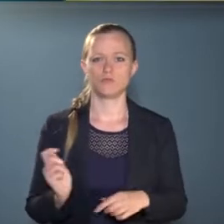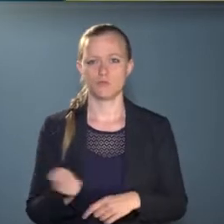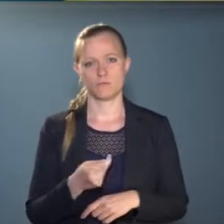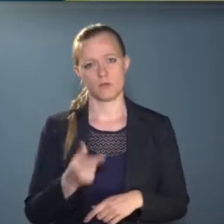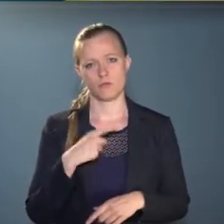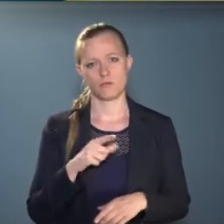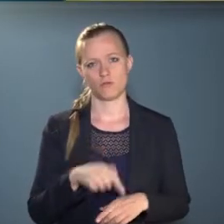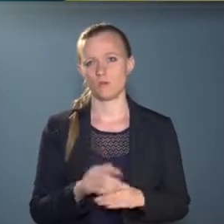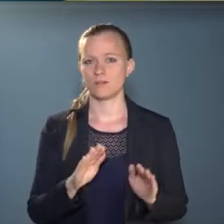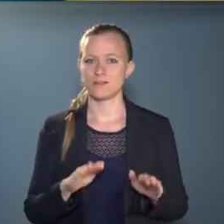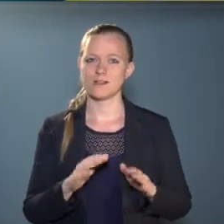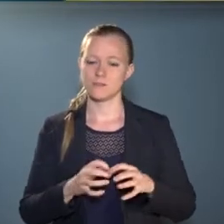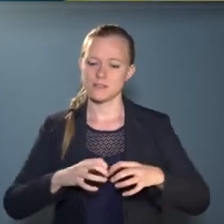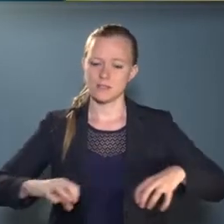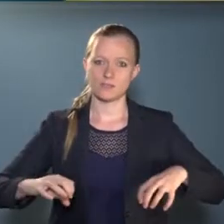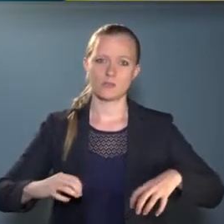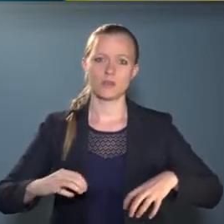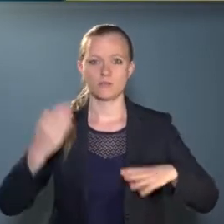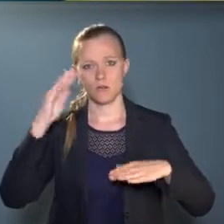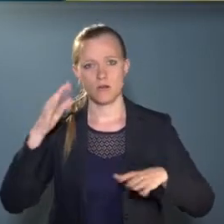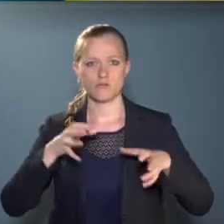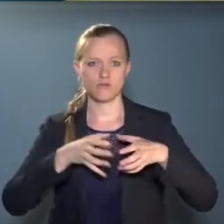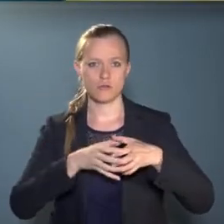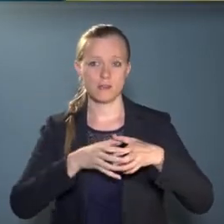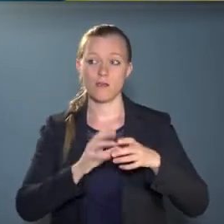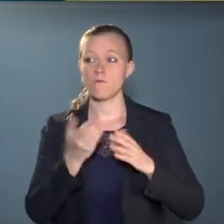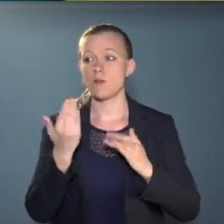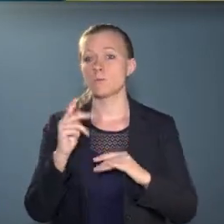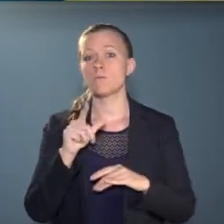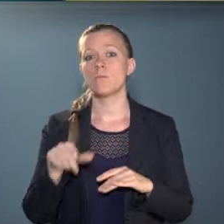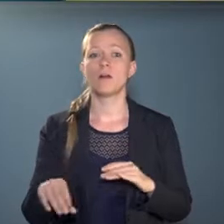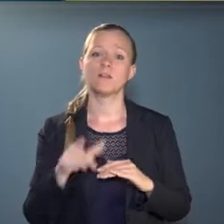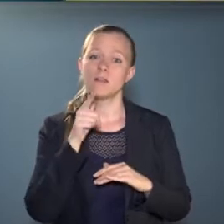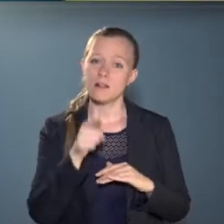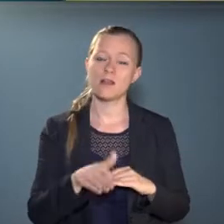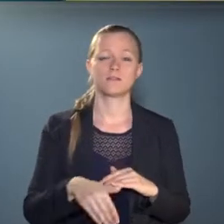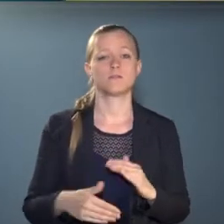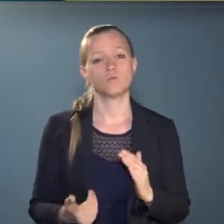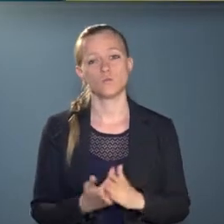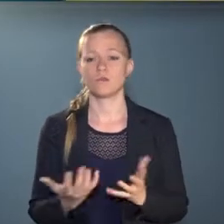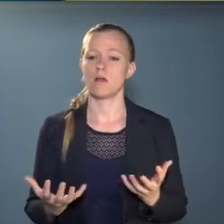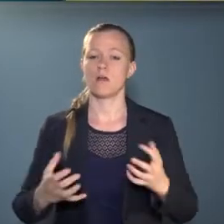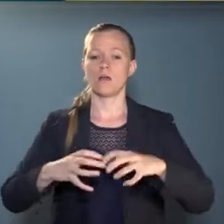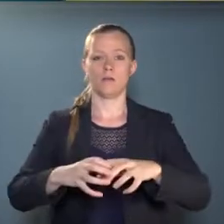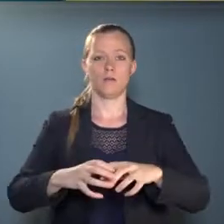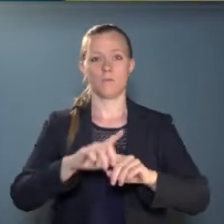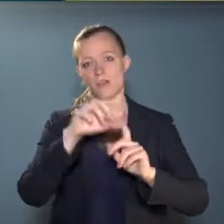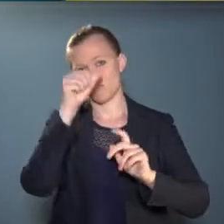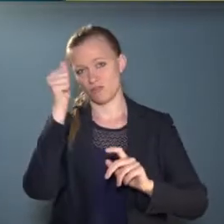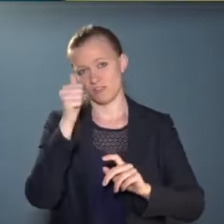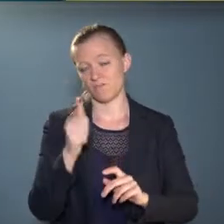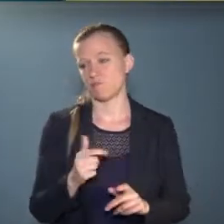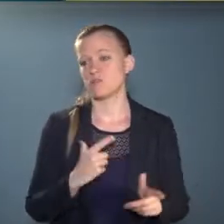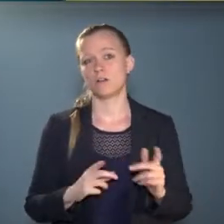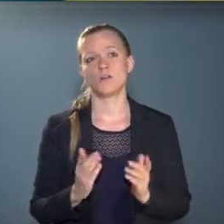államra, szétesett maga a hadsereg. Az, hogy valamikor majd újra összeáll, akár más néven, hát erre sajnos